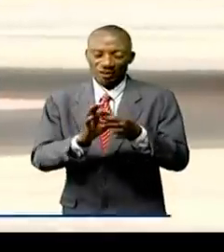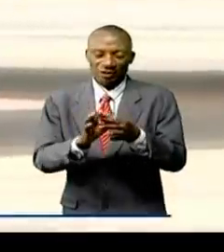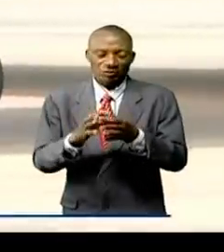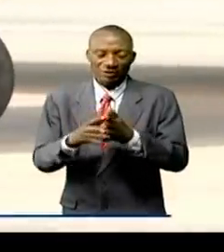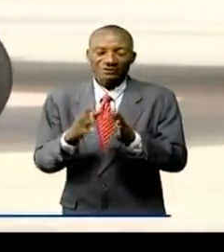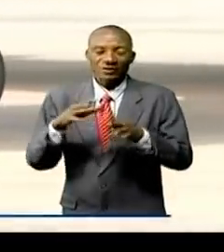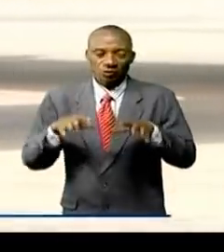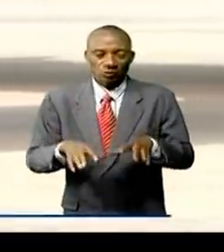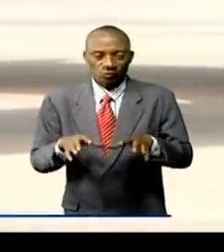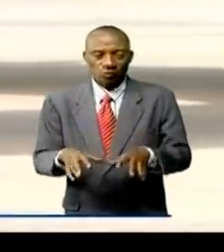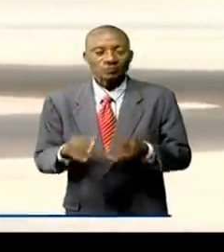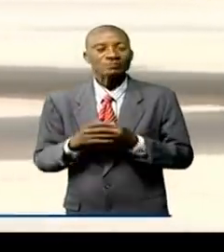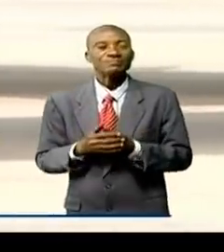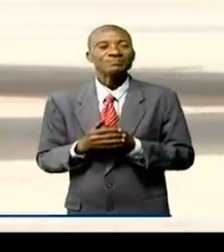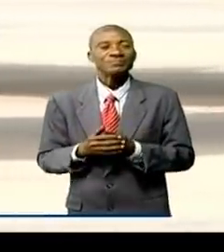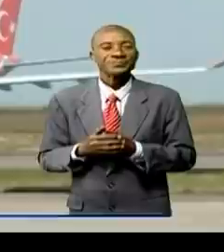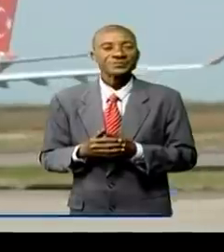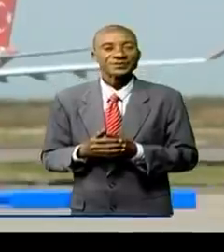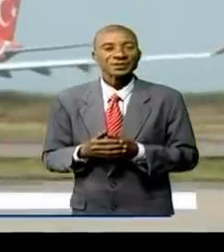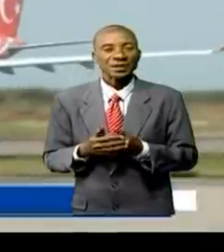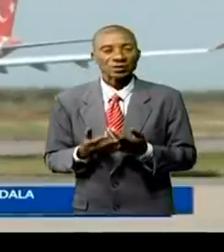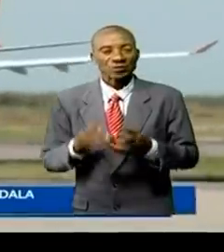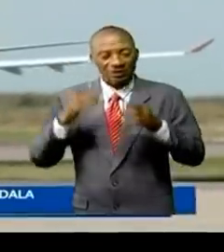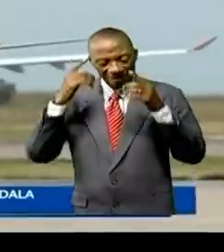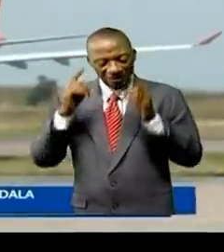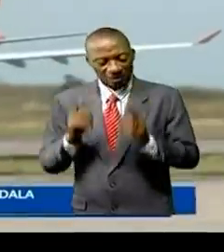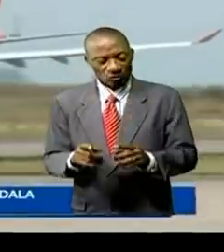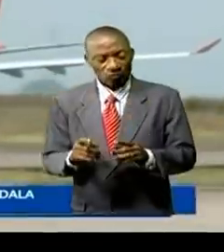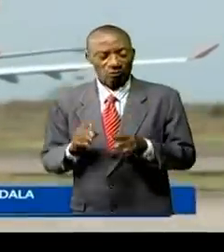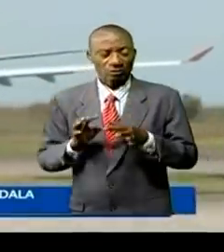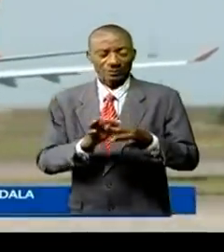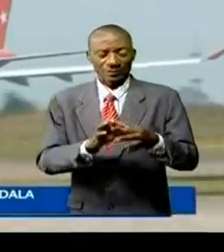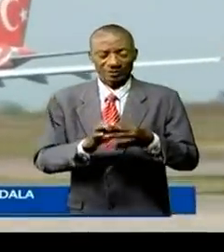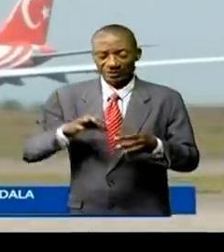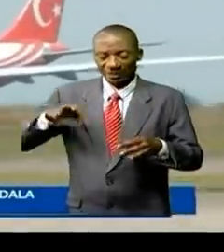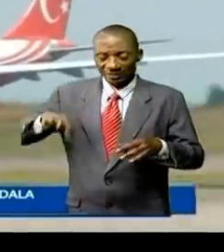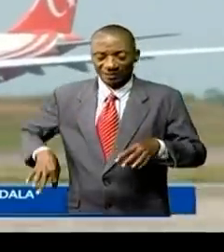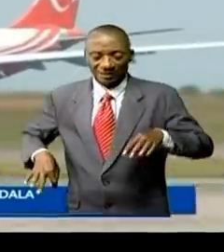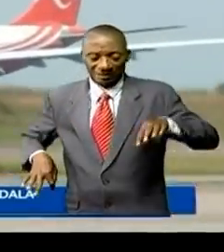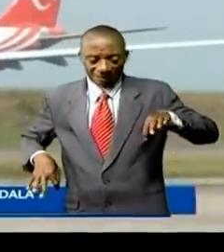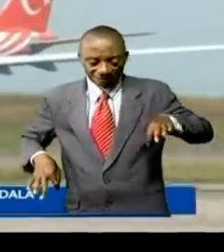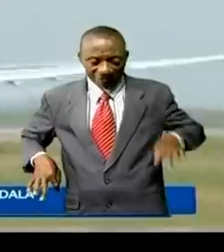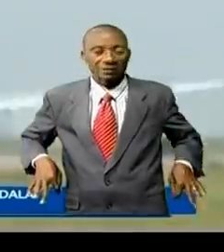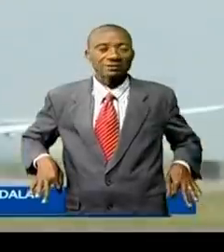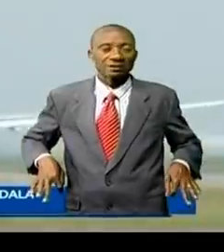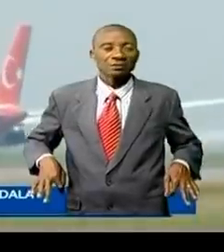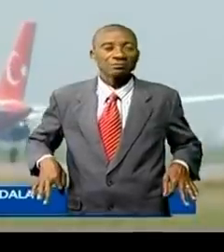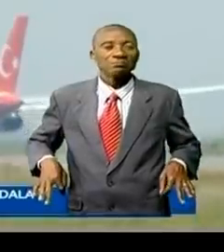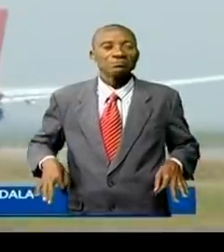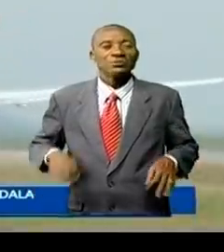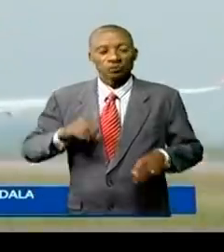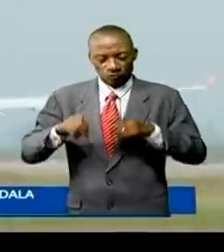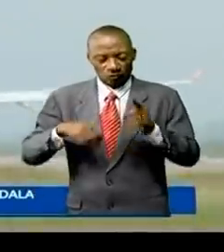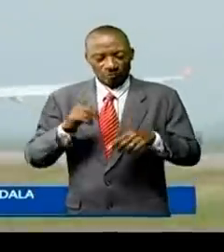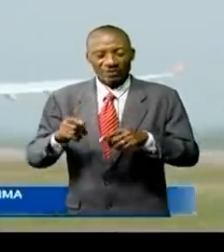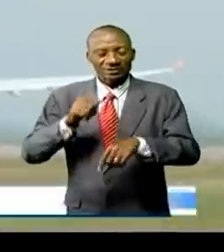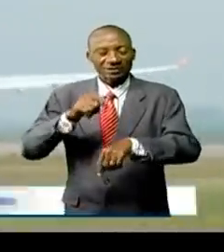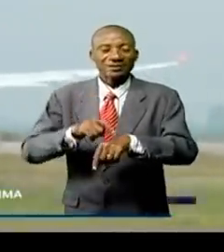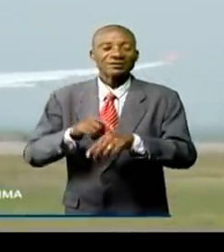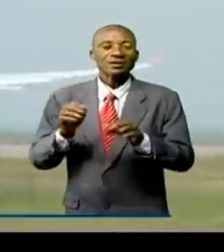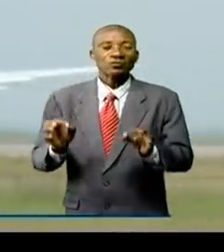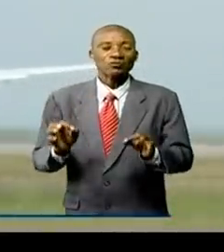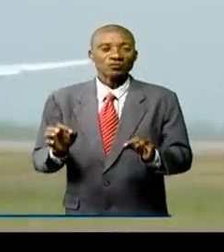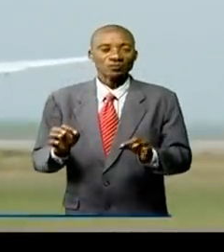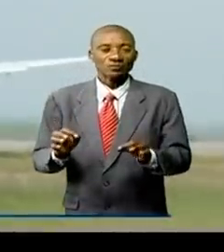République démocratique du Congo, ce sont des accords, des partenariats gagnant-gagnant qui ouvrent des nouvelles perspectives dans la